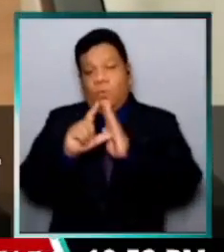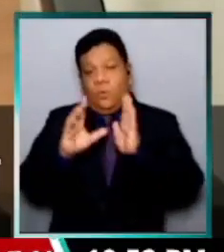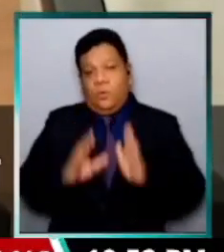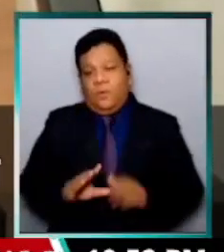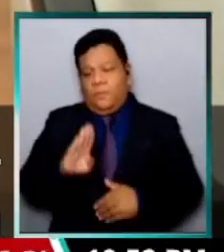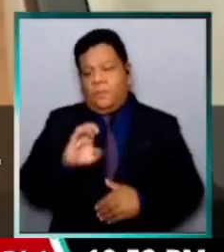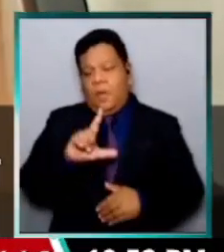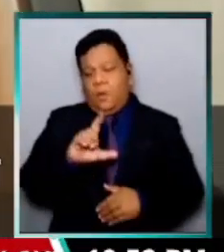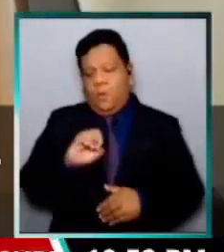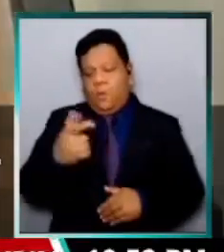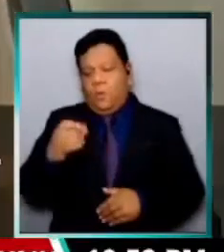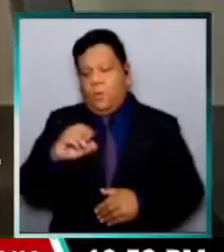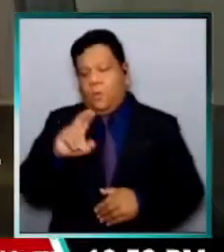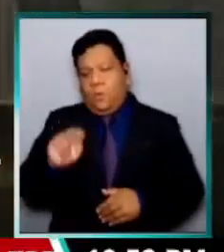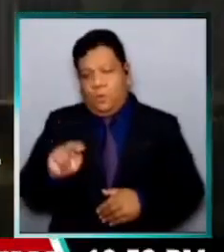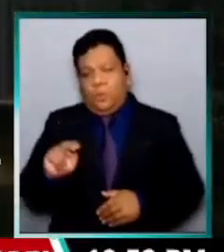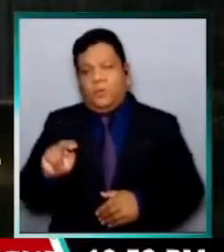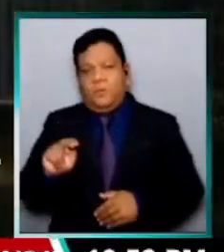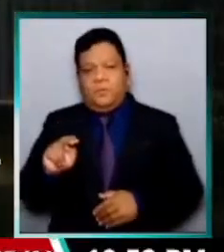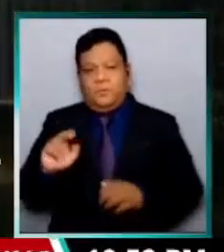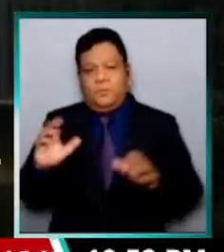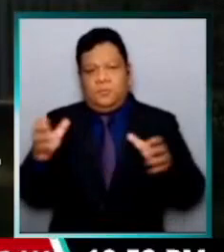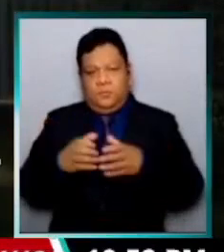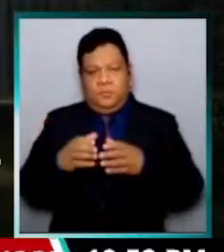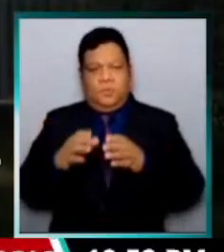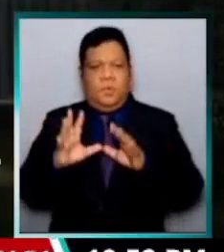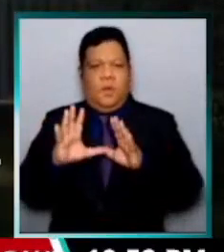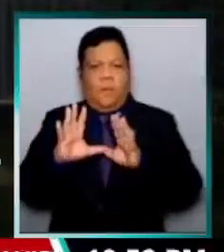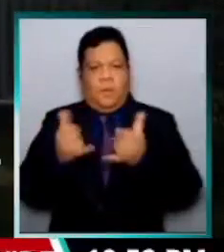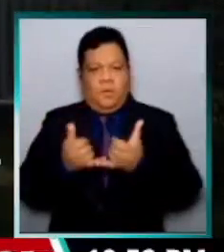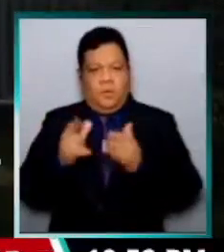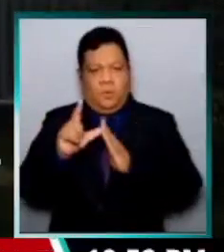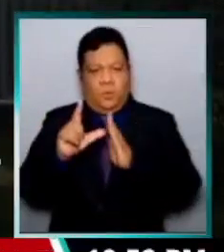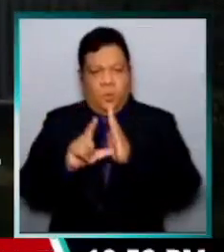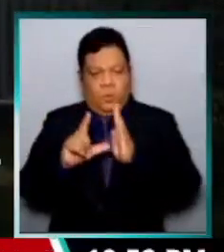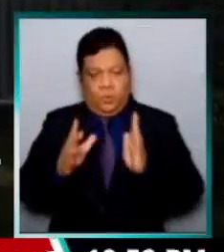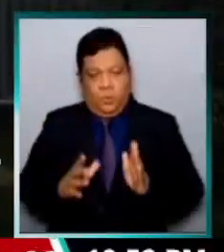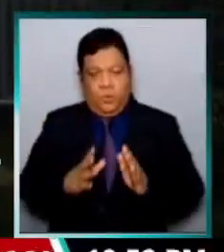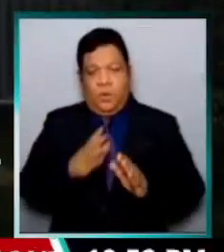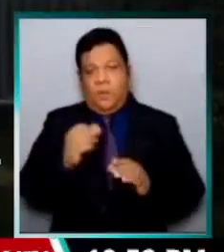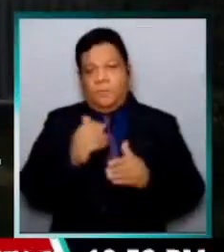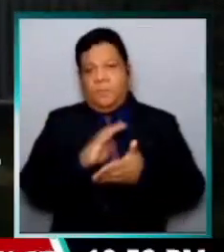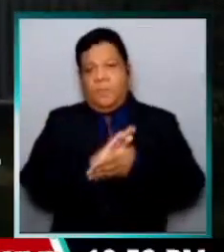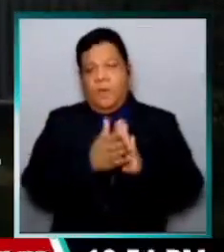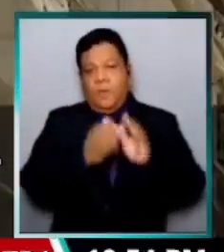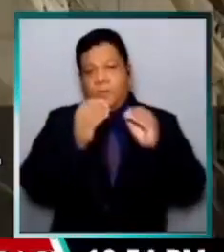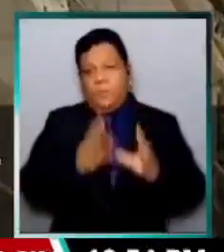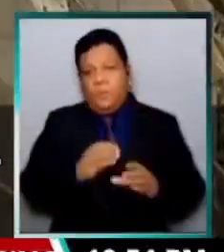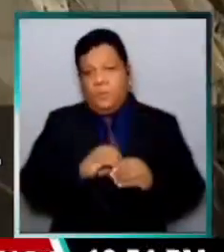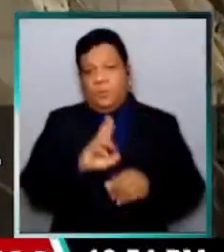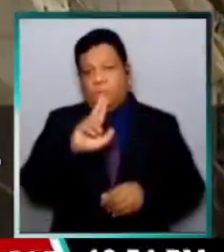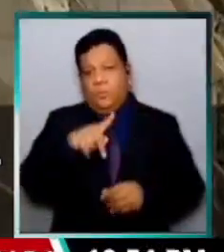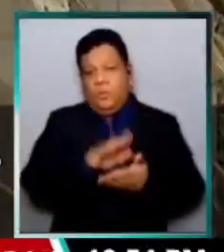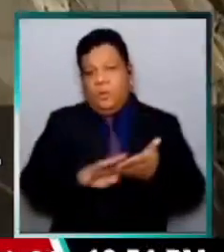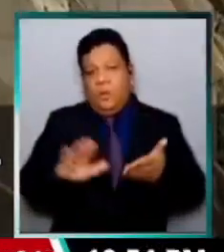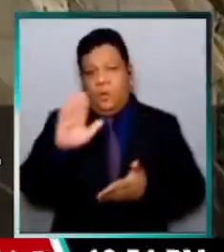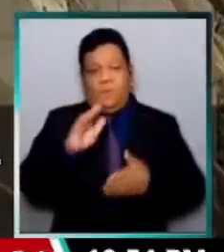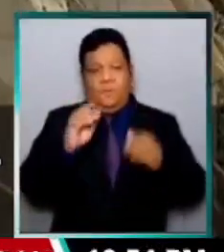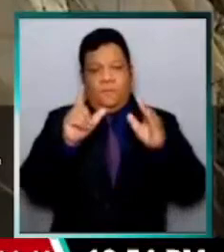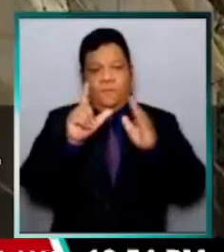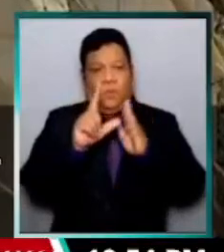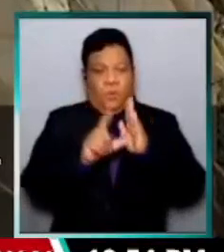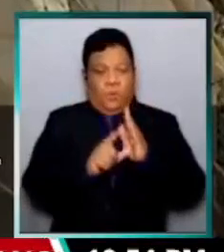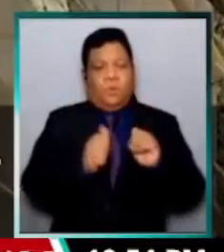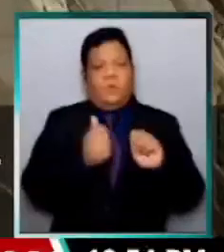Parel Asuncion and Lucila at naging associate professor sa University of the Philippines College of Law kung saan nagturo siya